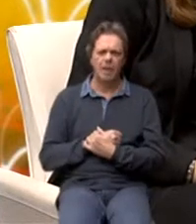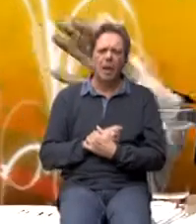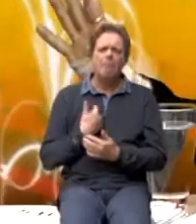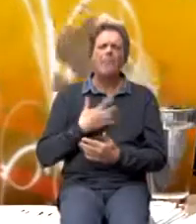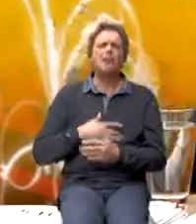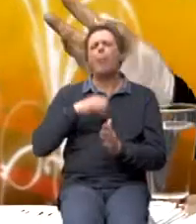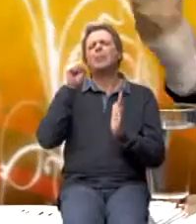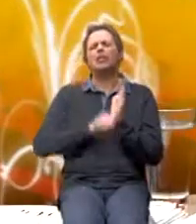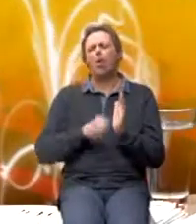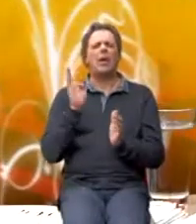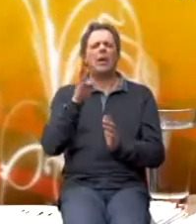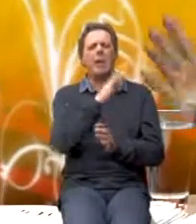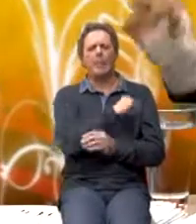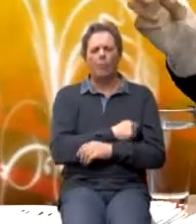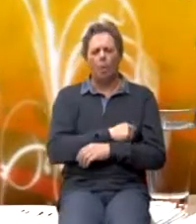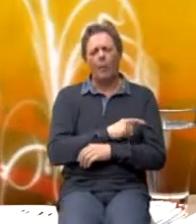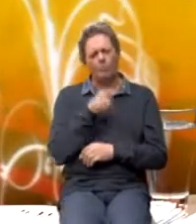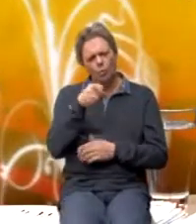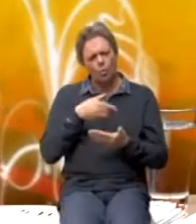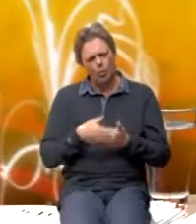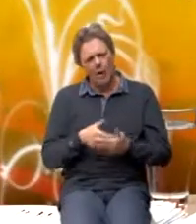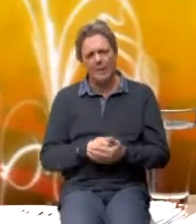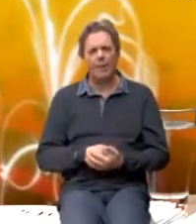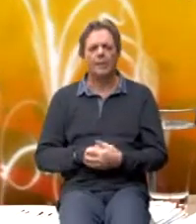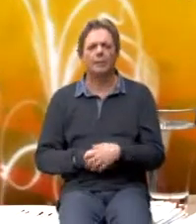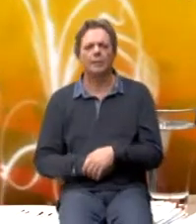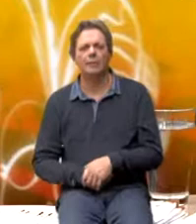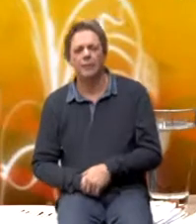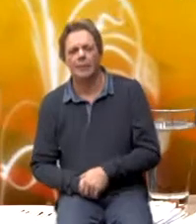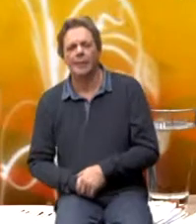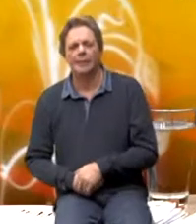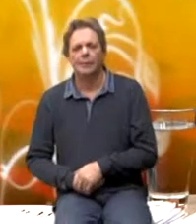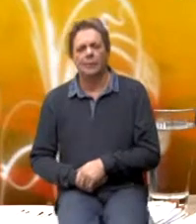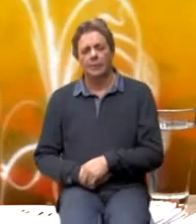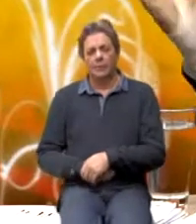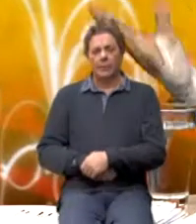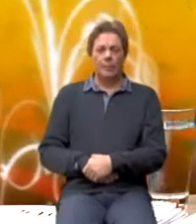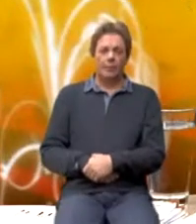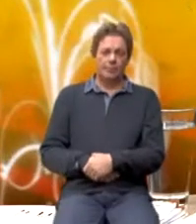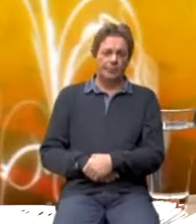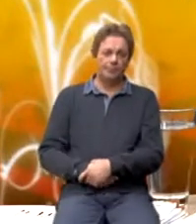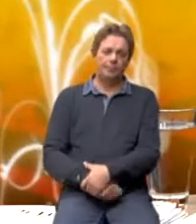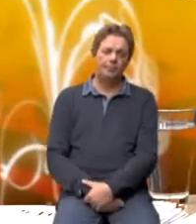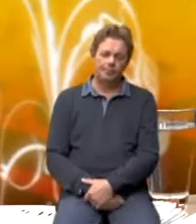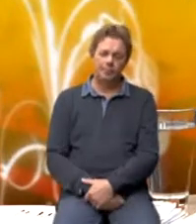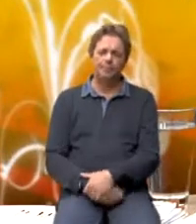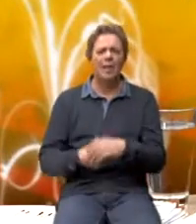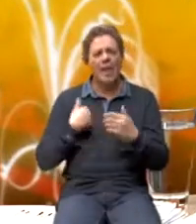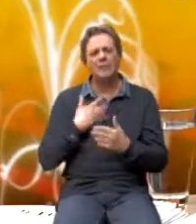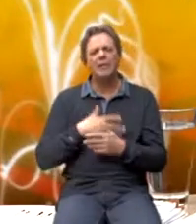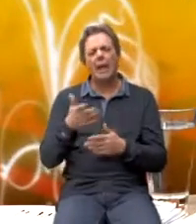kome. Ali to su činjenice. Međutim, znate, ja sam još ponukana bila ovu emisiju danas napraviti iz